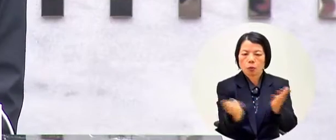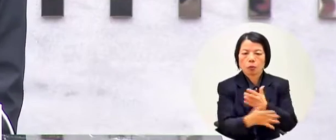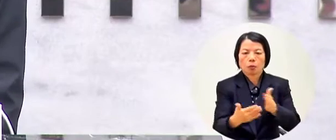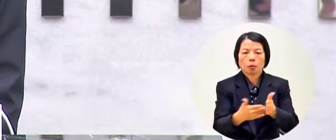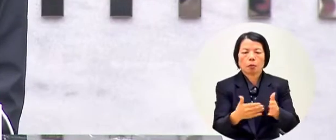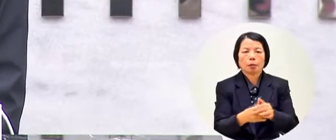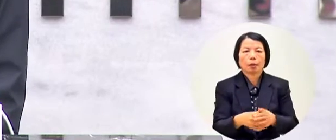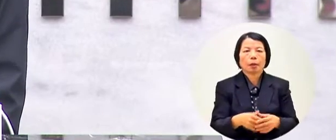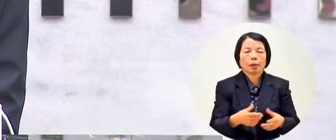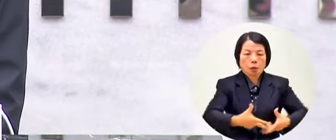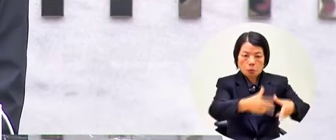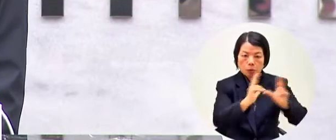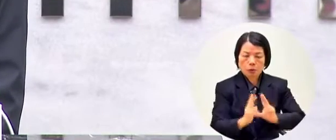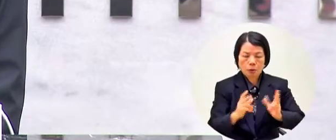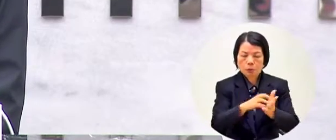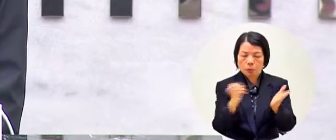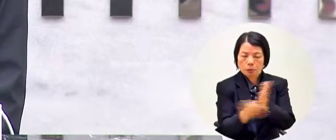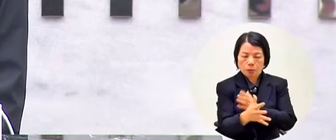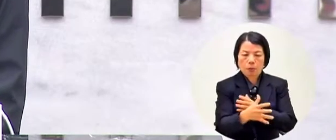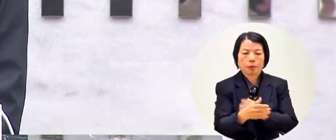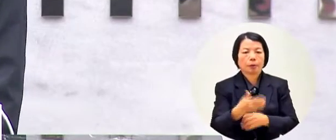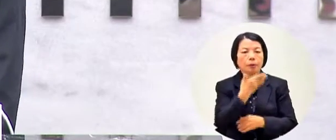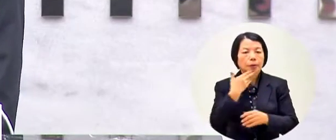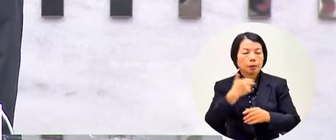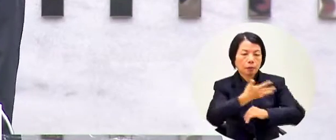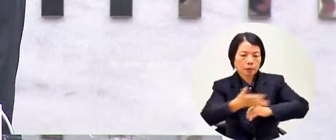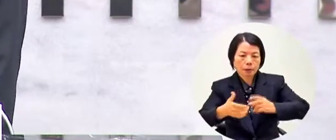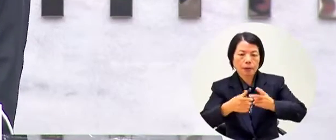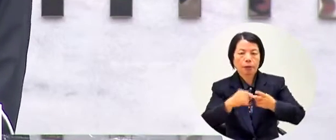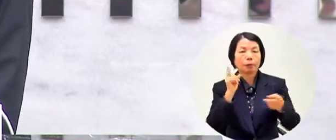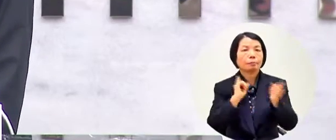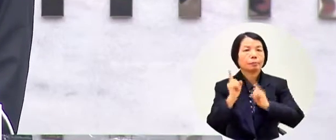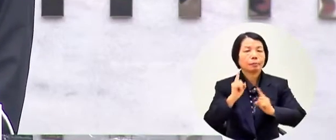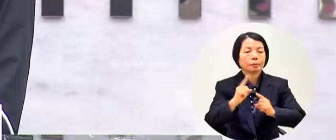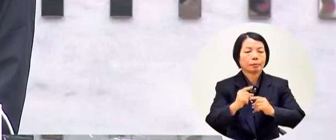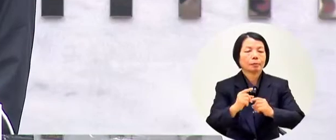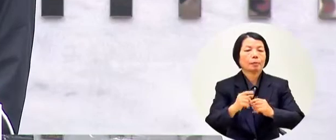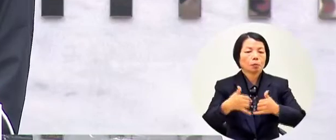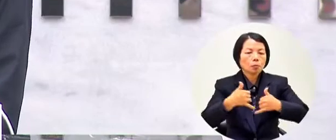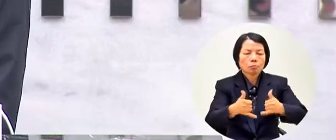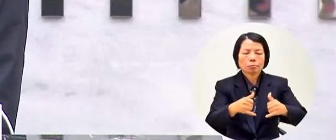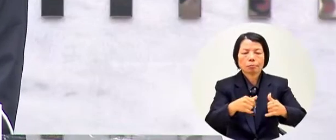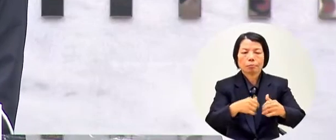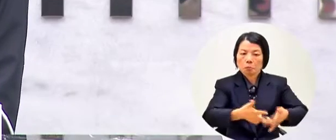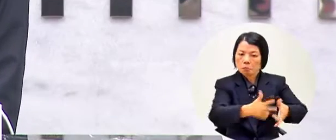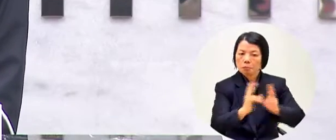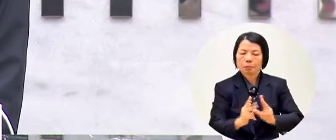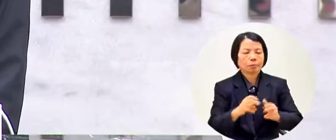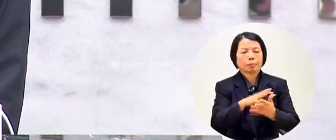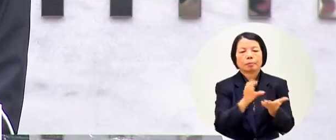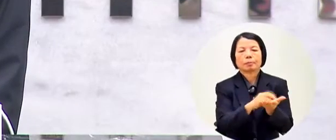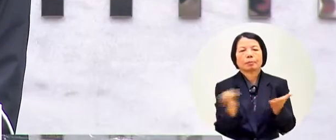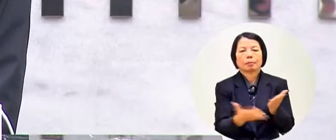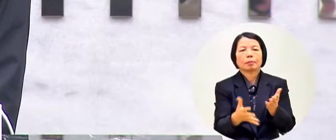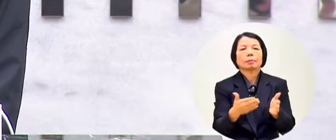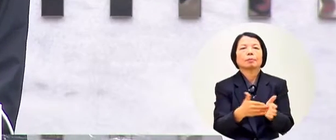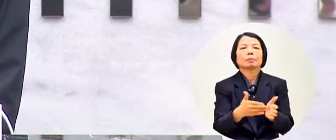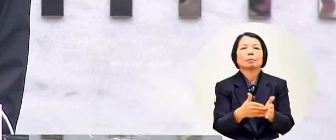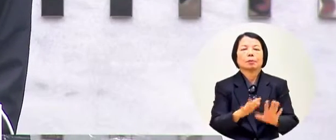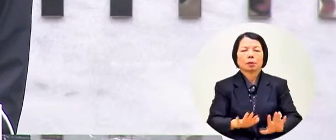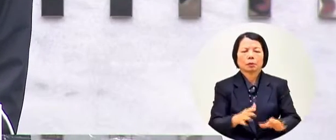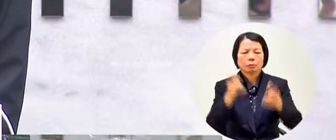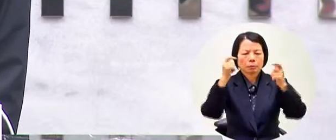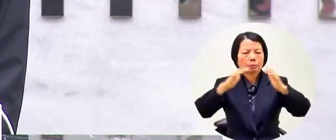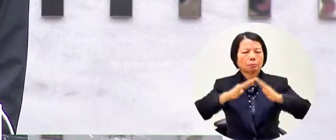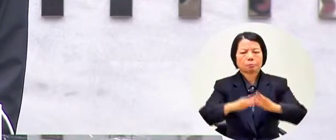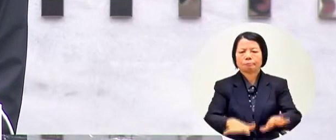桥、智利路桥等桥梁。有关治水的部分，分析高雄市的积水淹水